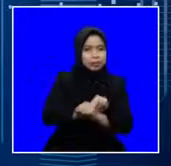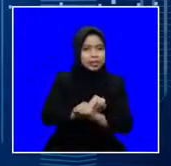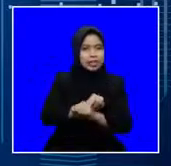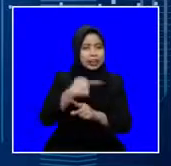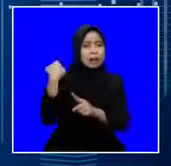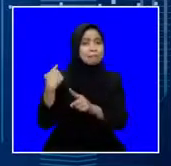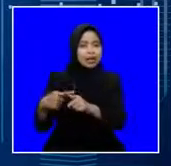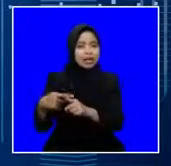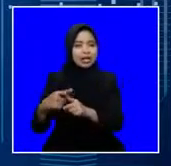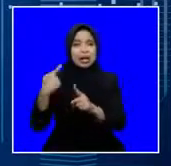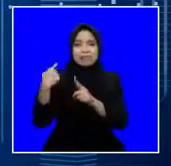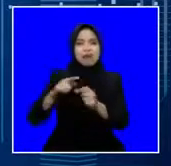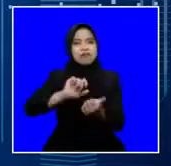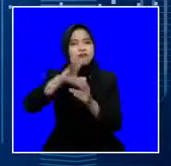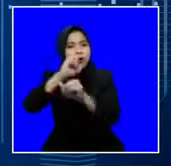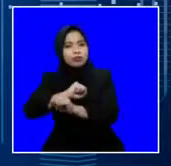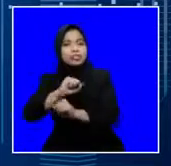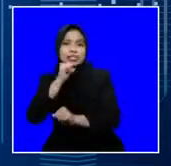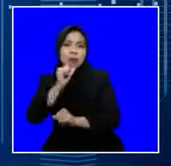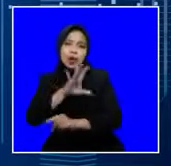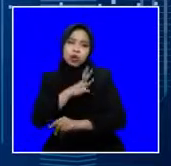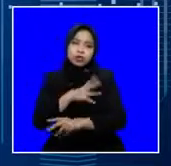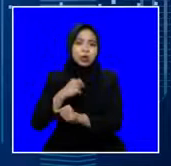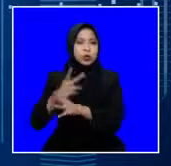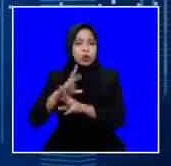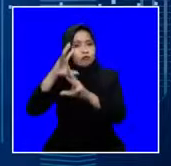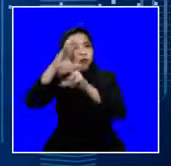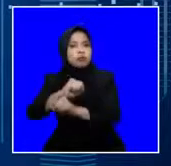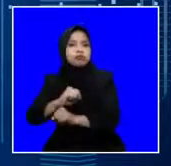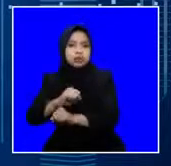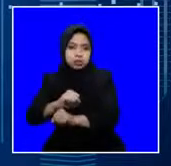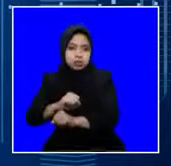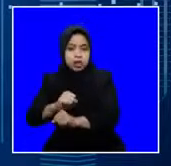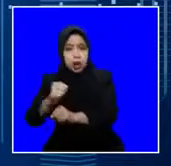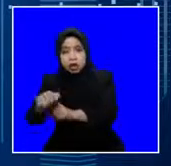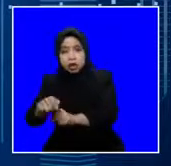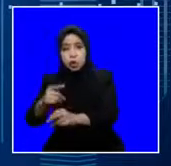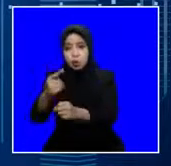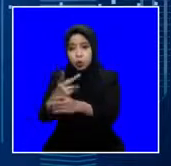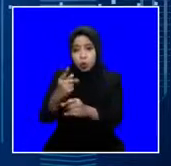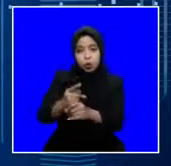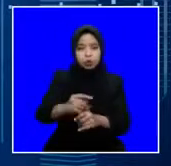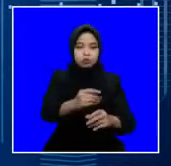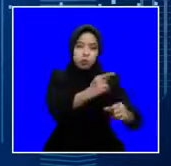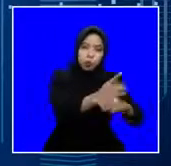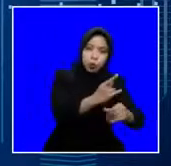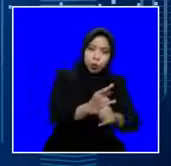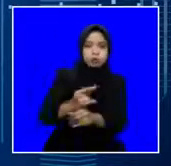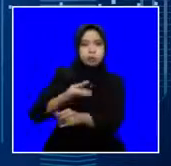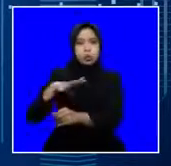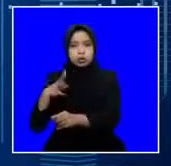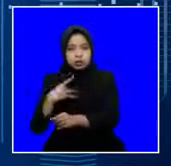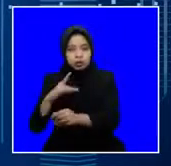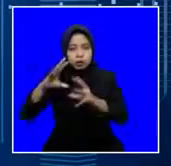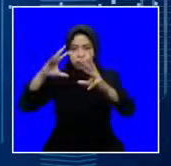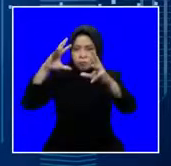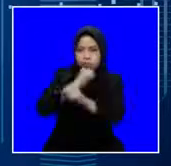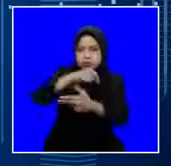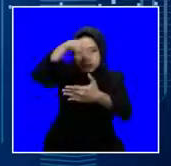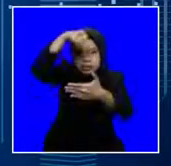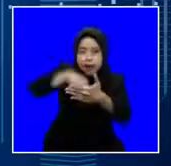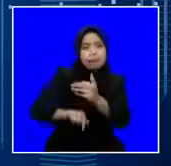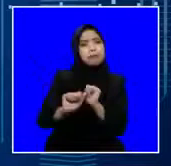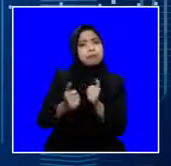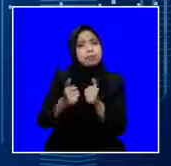menambah fokus kepada tenaga pendidik dan guru. Dan tenaga pendidik dan guru ini harus diberikan alokasi yang spesifik dan lumayan besar